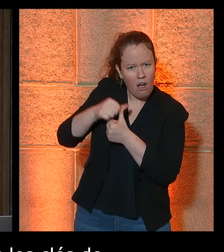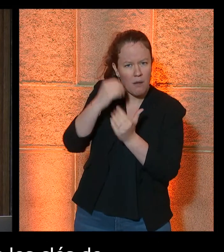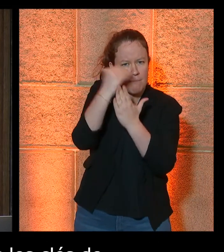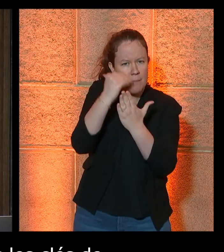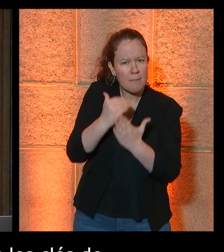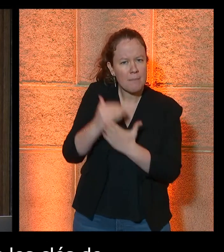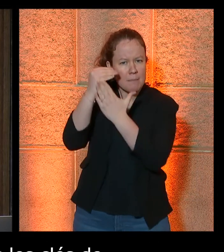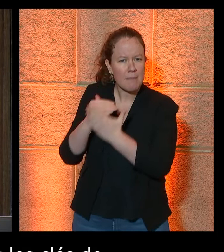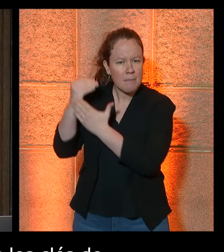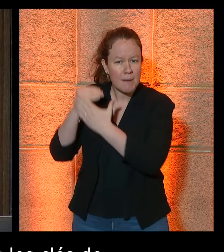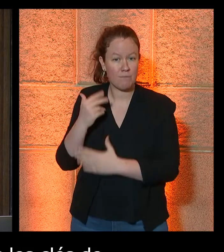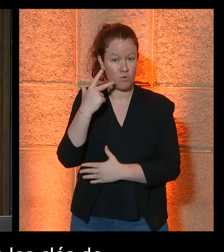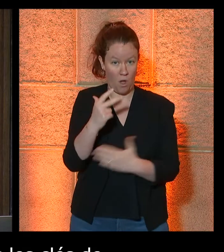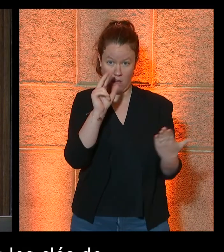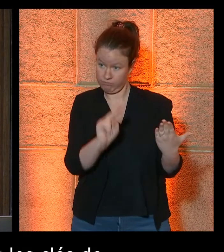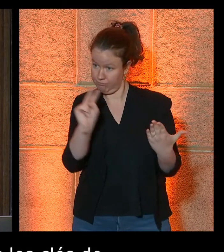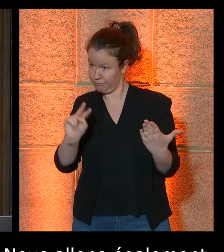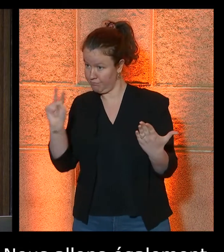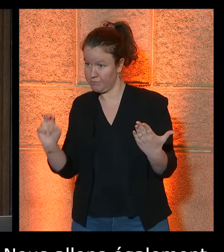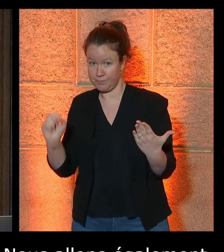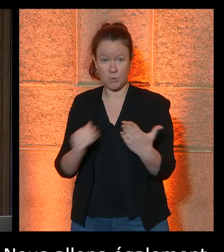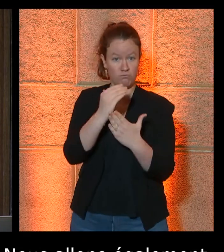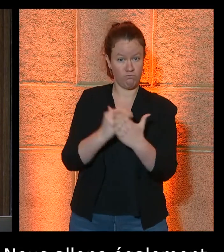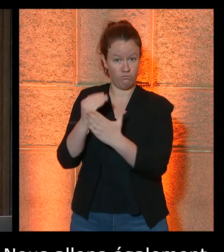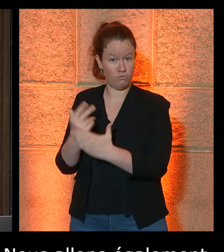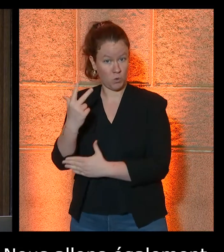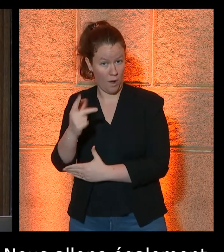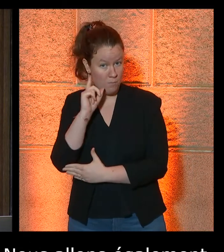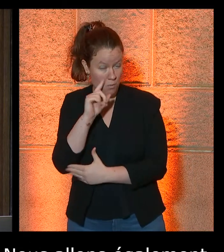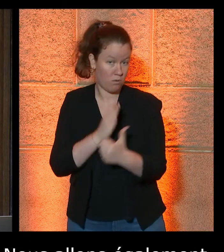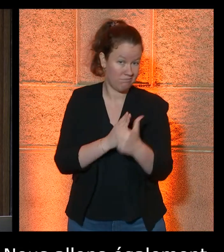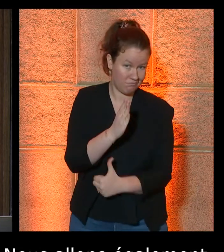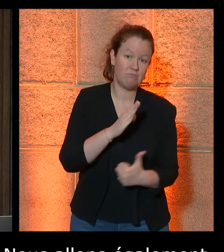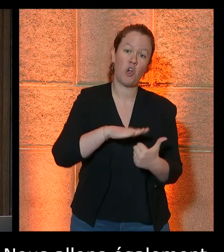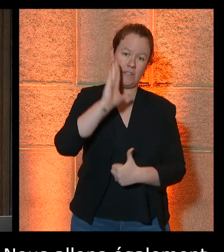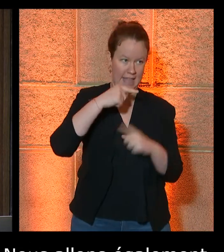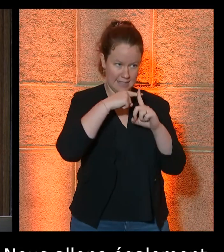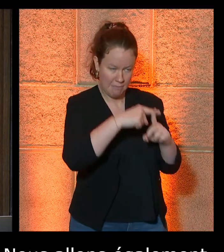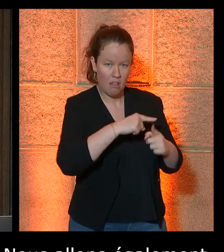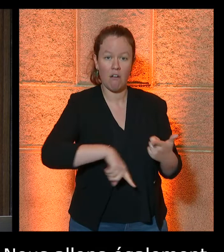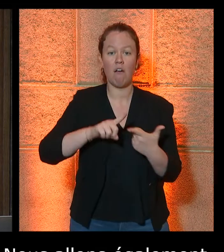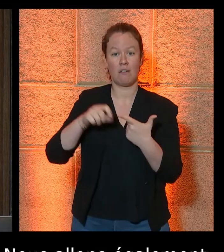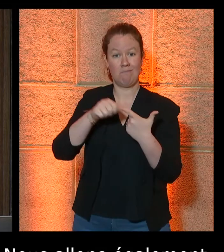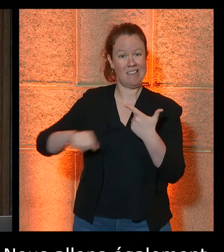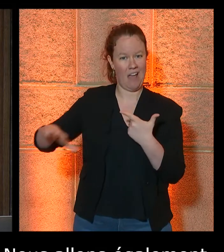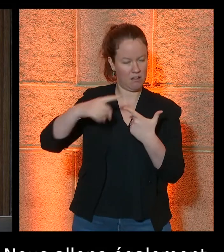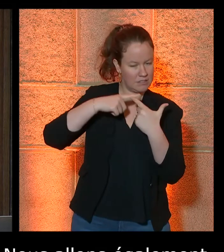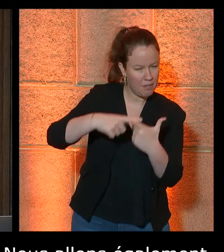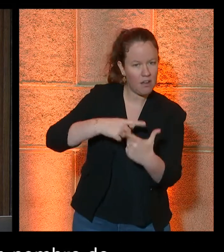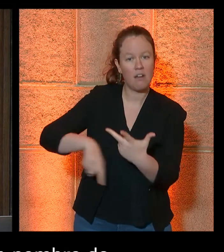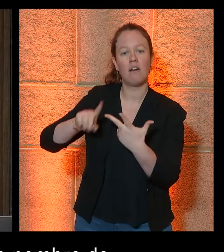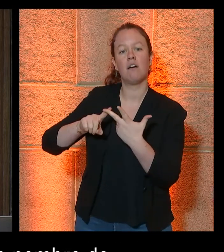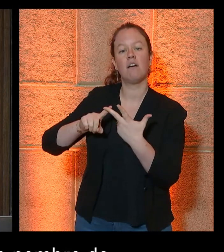processus électoral. Donc il y en a un qui est destiné aux candidats, un autre qui est destiné aux médias et un troisième